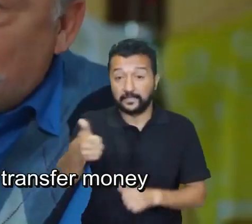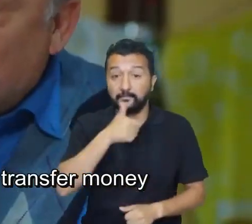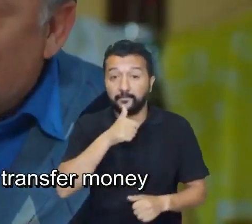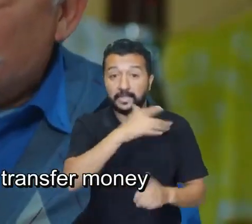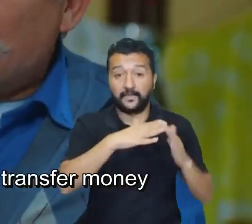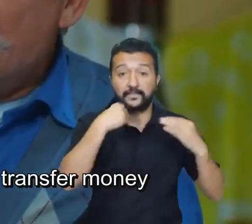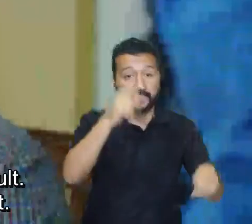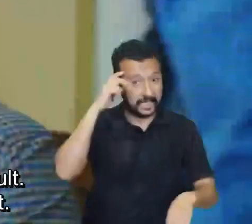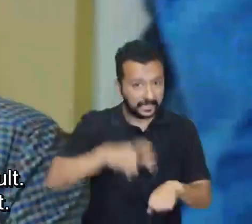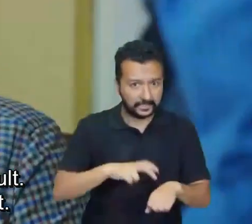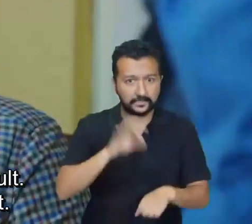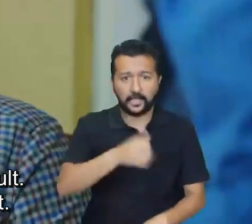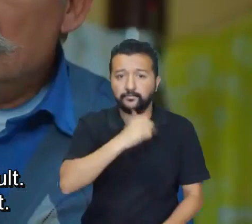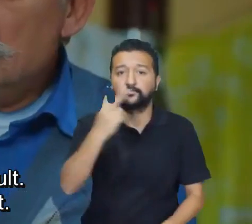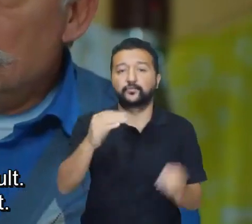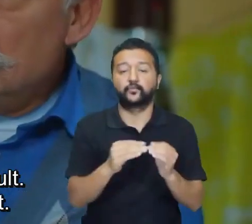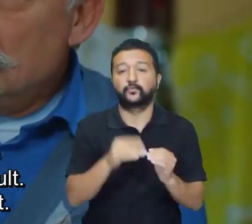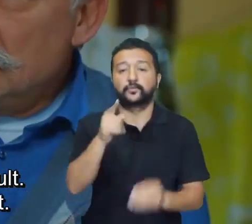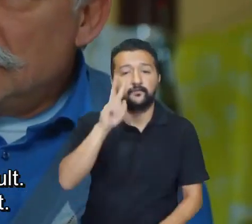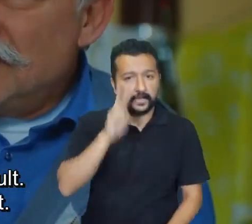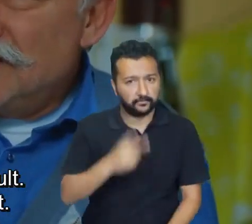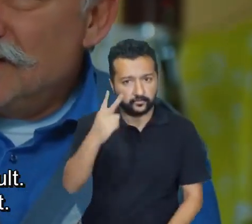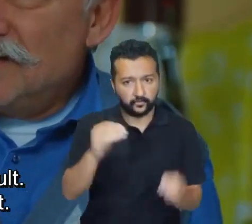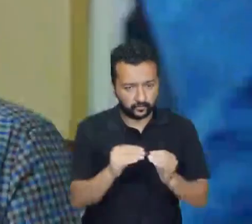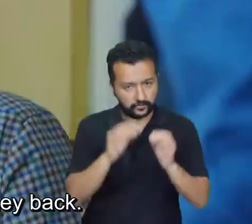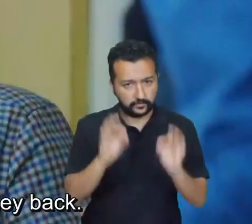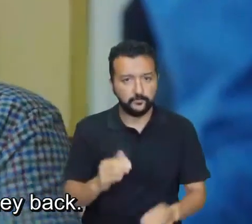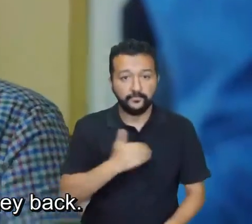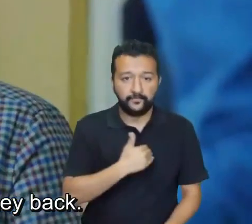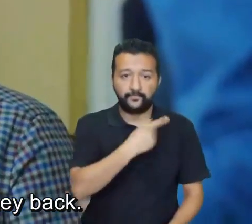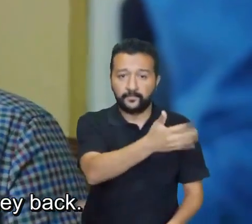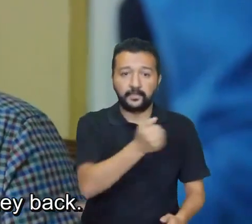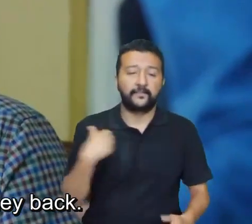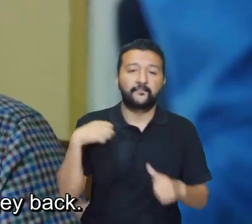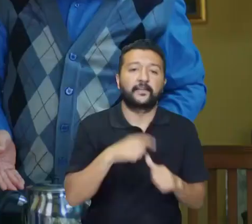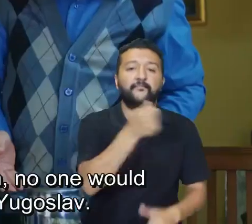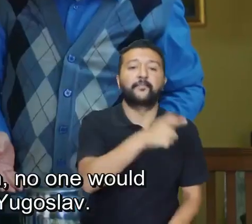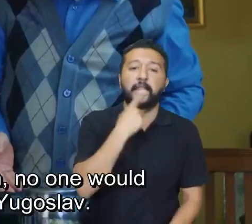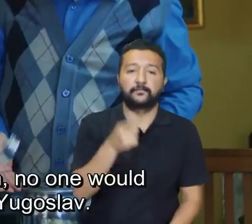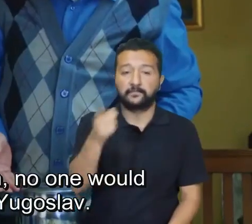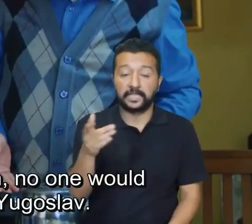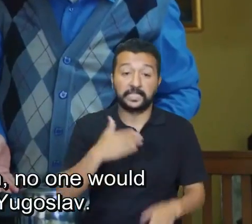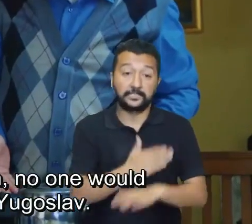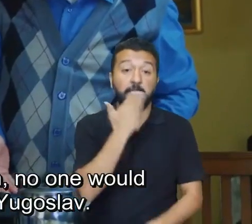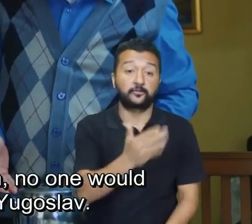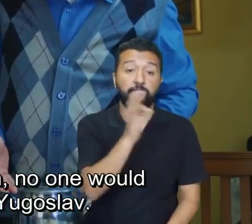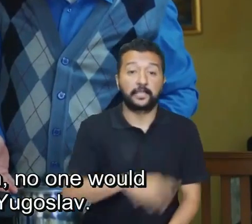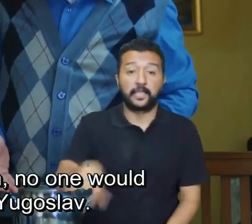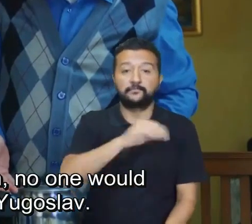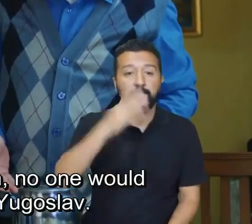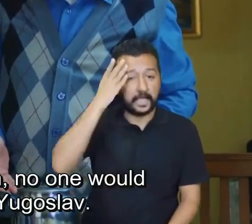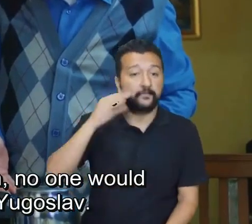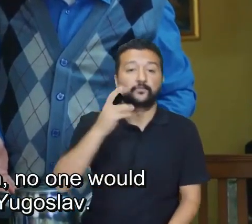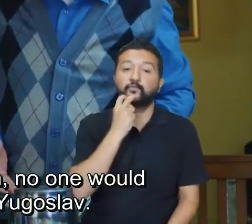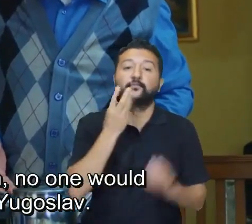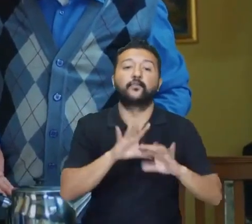babadan kalma evi sattık, hatırlasana. Abi senin suçun. Vallahi de senin suçun yani. Ben parayı geri vermeyelim dedim. Yani sen gerçeği söylemesen kimse anlamayacaktı